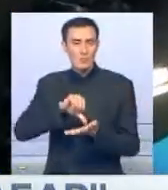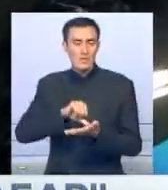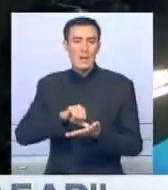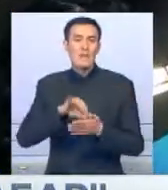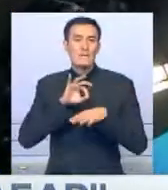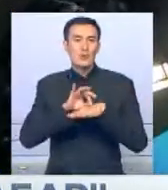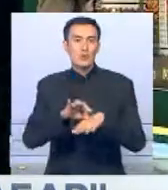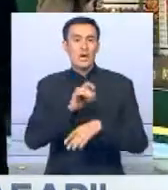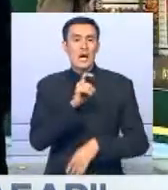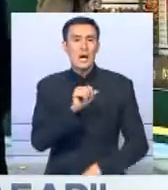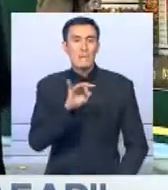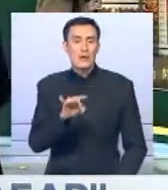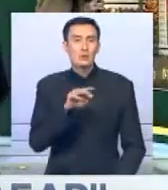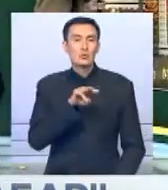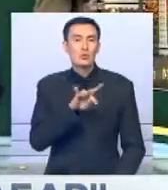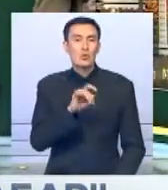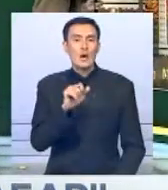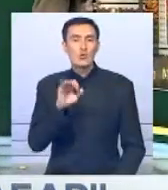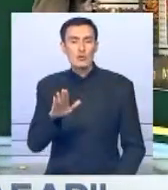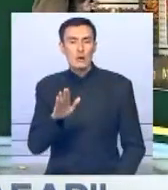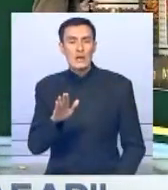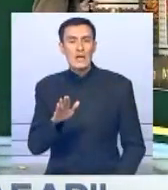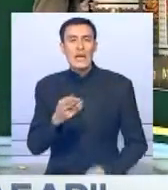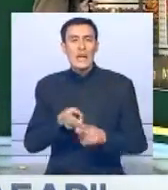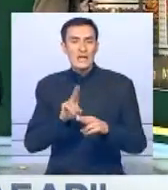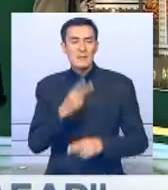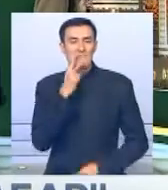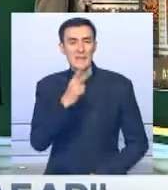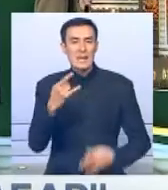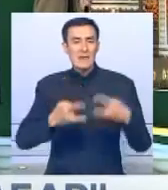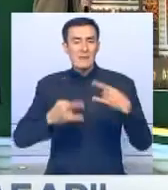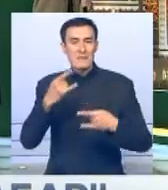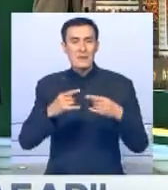ведущий «Хабара» Александр Трухачев. Не пропустите